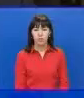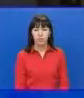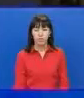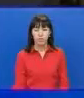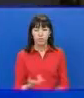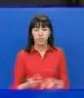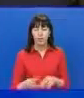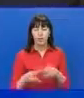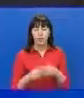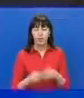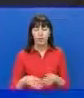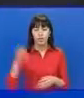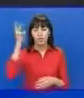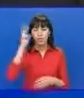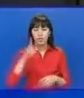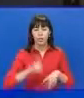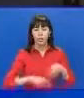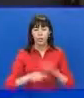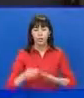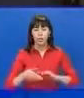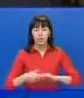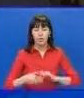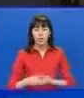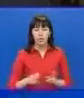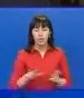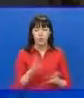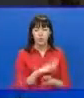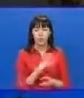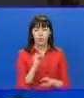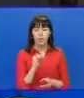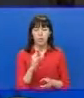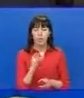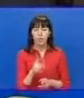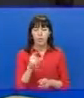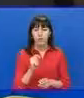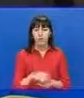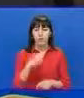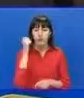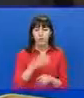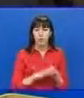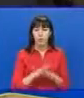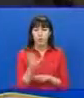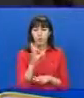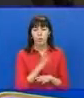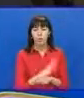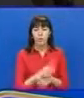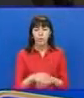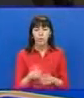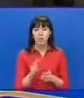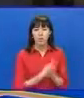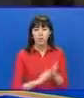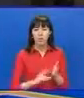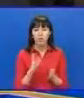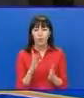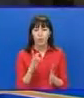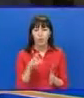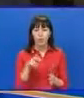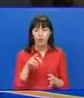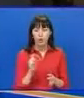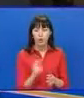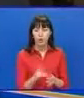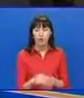жерге түркі бауырларымыздың шақыртуымен келдік. Биыл Шанақ қала шайқасына 100 жыл толып отыр. Соған ақын Құрал Көмек бауырымыз «Сенім